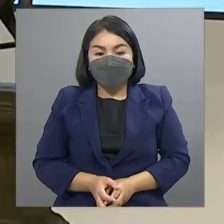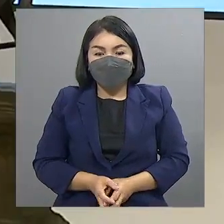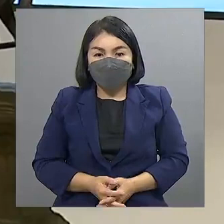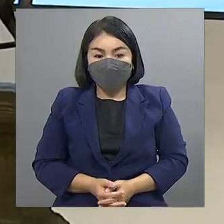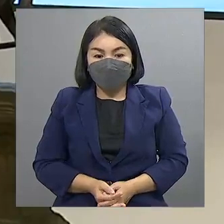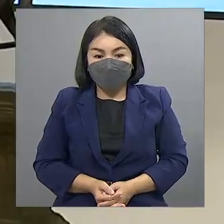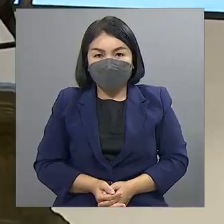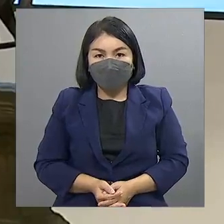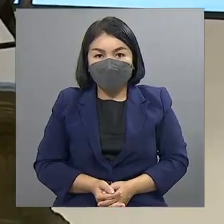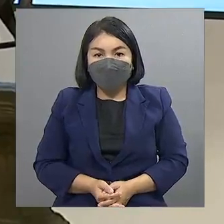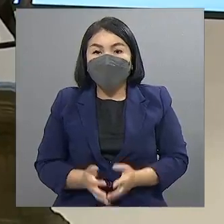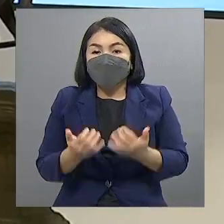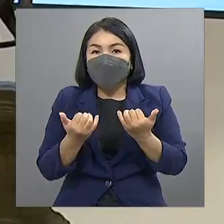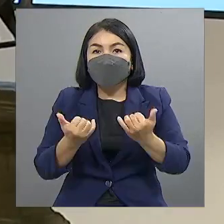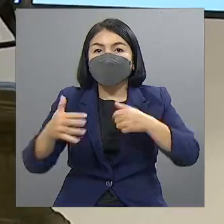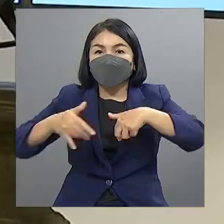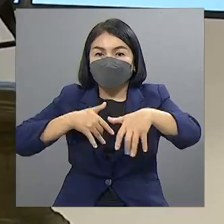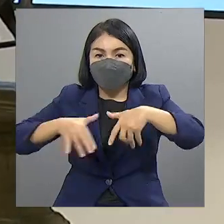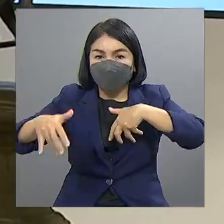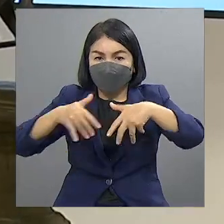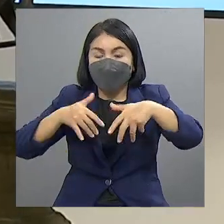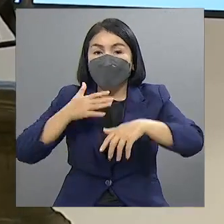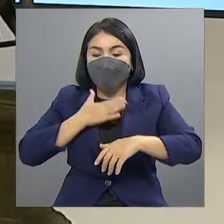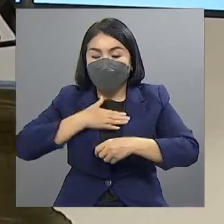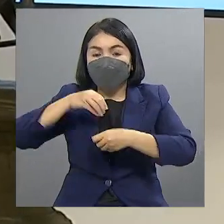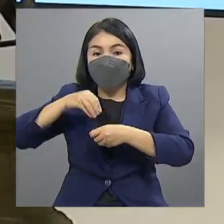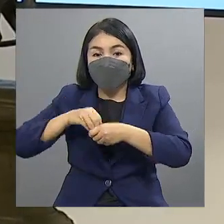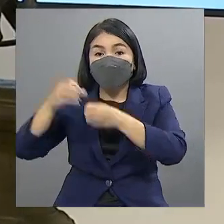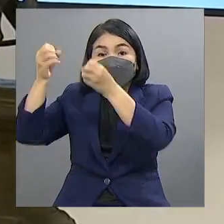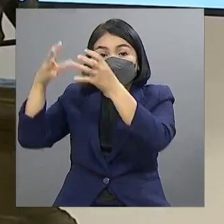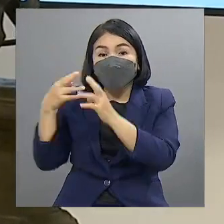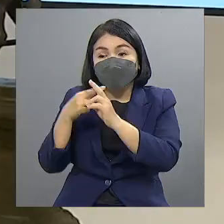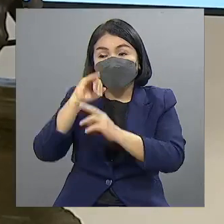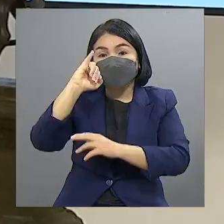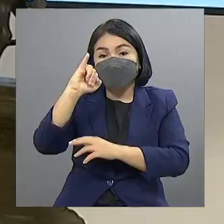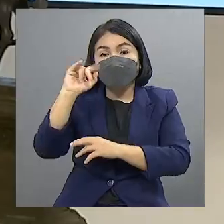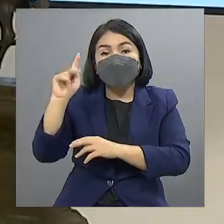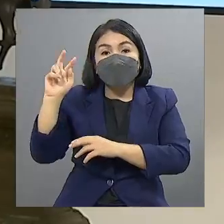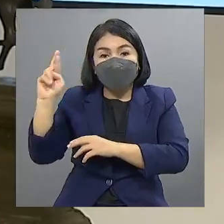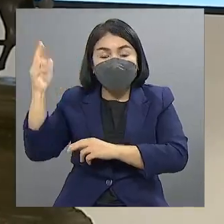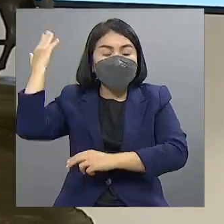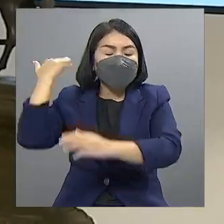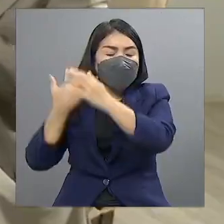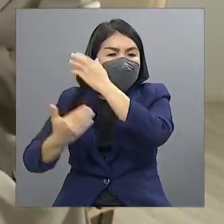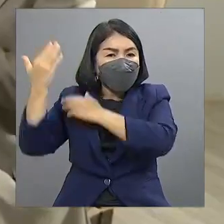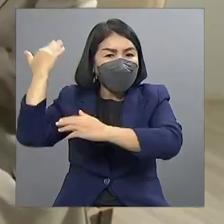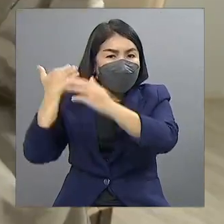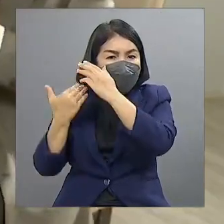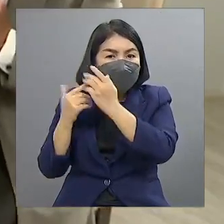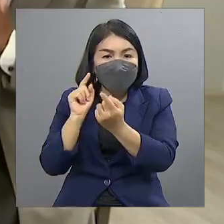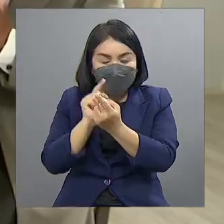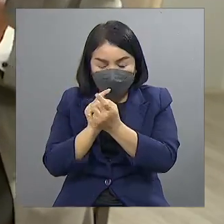คุณผู้ชมครับและตอนนี้ครับผมก็อยู่กับอาจารย์ไกรเลิกนานานักประวัติศาสตร์อิสระแล้วครับอาจารย์ครับสวัสดีครับ